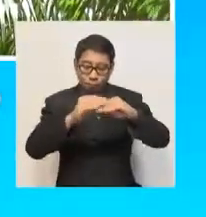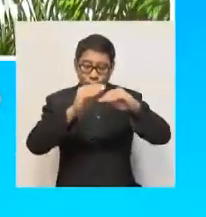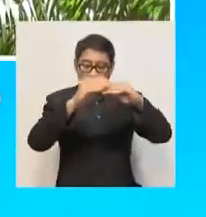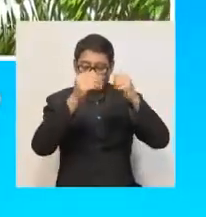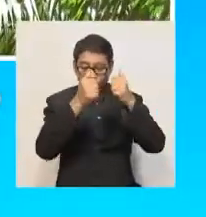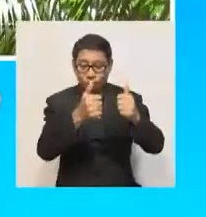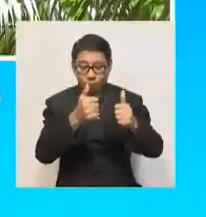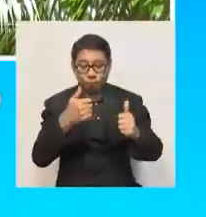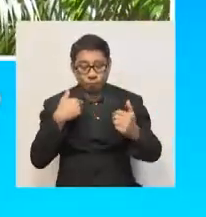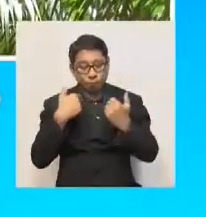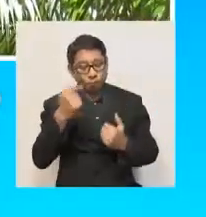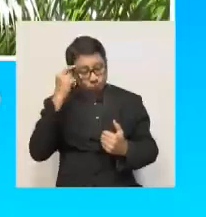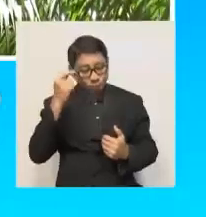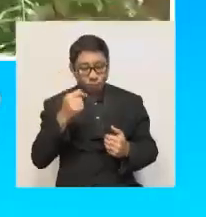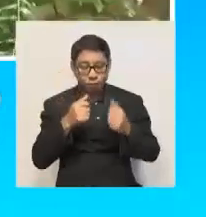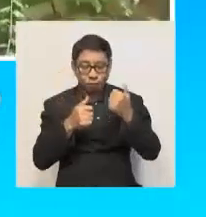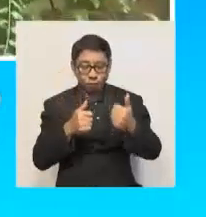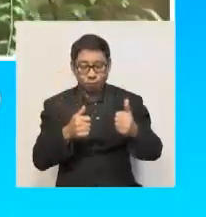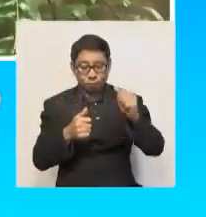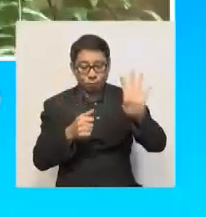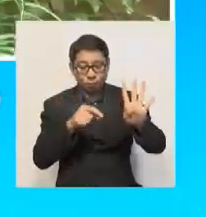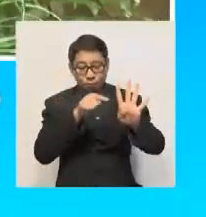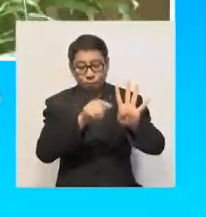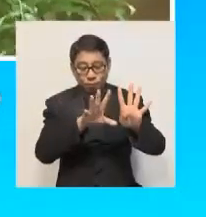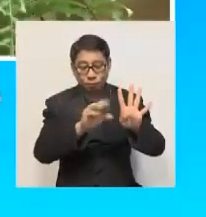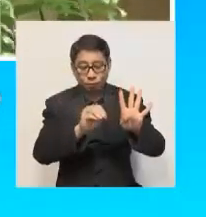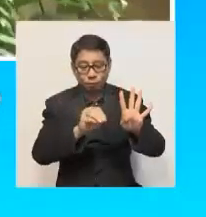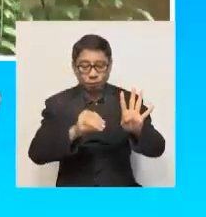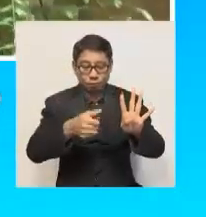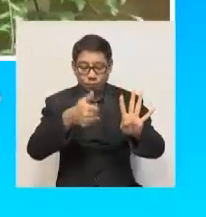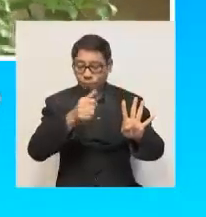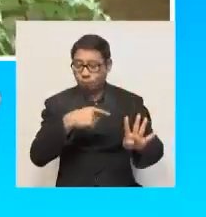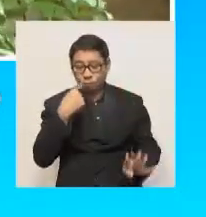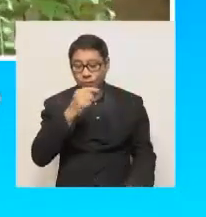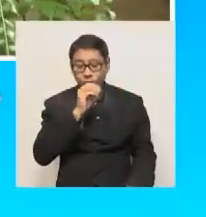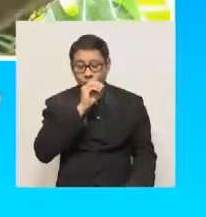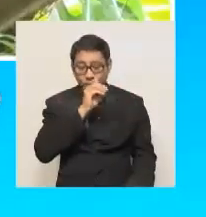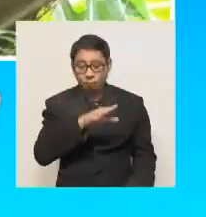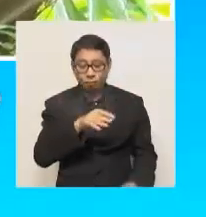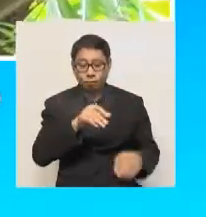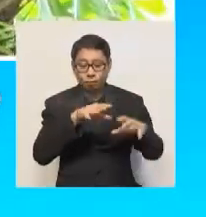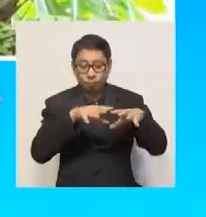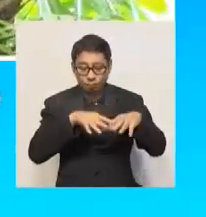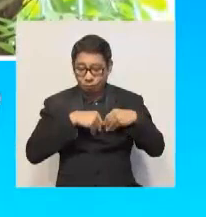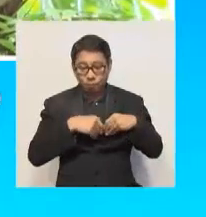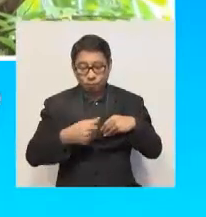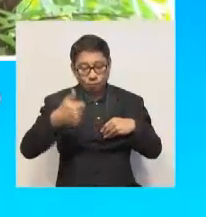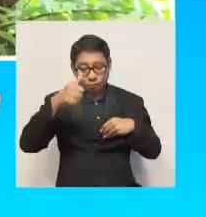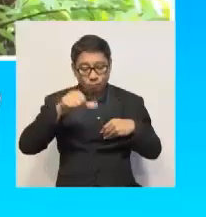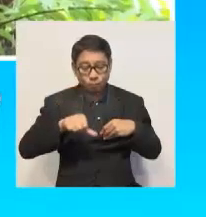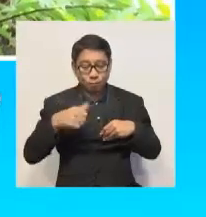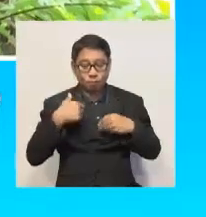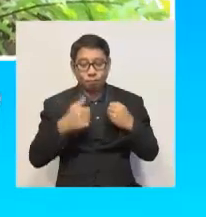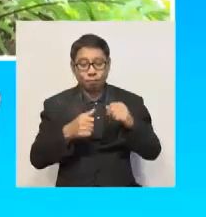ขึ้นได้แต่จะได้4.50 บาทหรือไม่ตัวเนี้ยยังไม่มีใครกล้าที่จะออกมาการันตีได้นะครับ ค่ะ แต่อย่าง